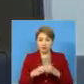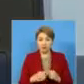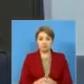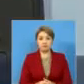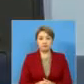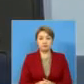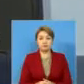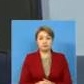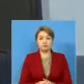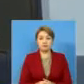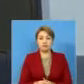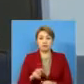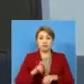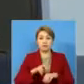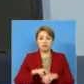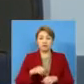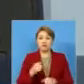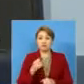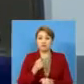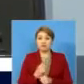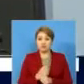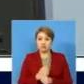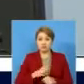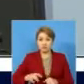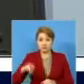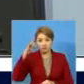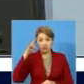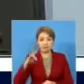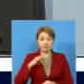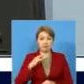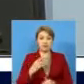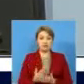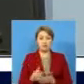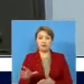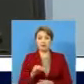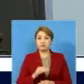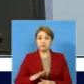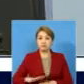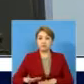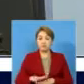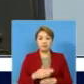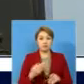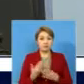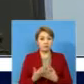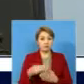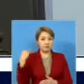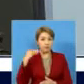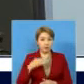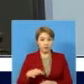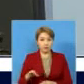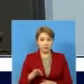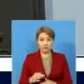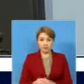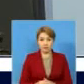Действует постановление главного государственного санитарного врача Республики Казахстан по всей стране, в том числе и в Актюбинской